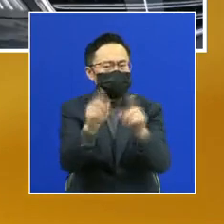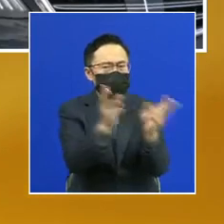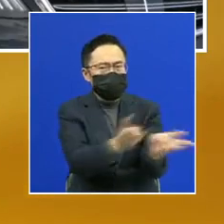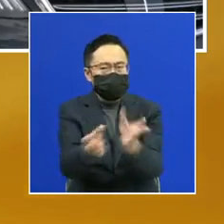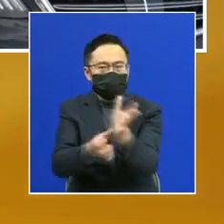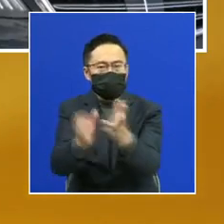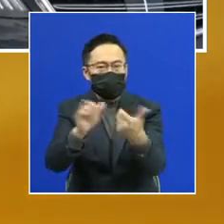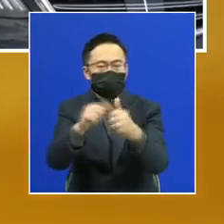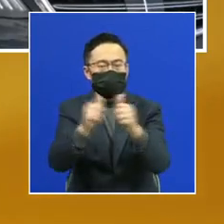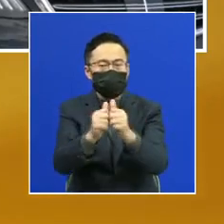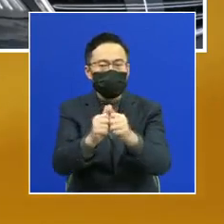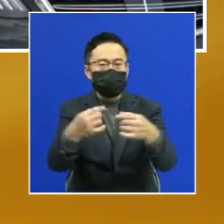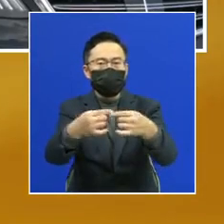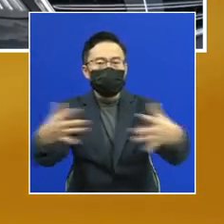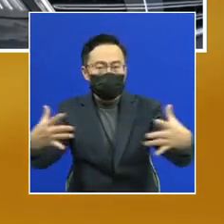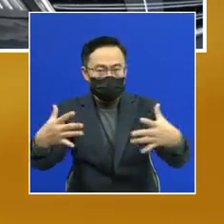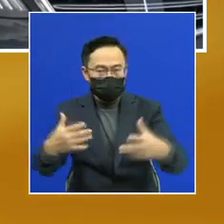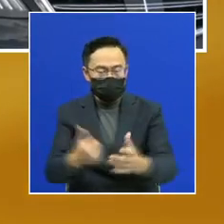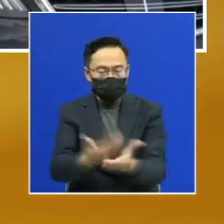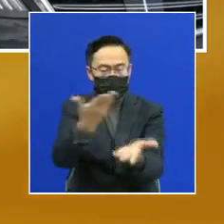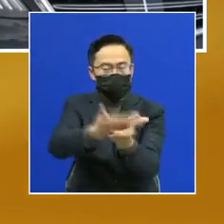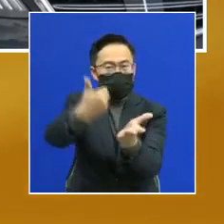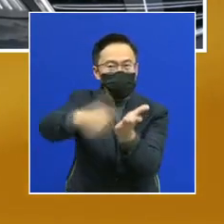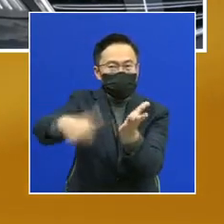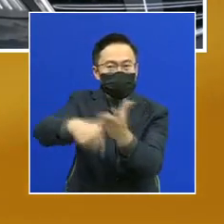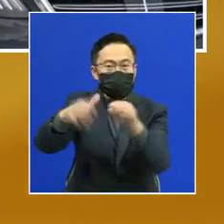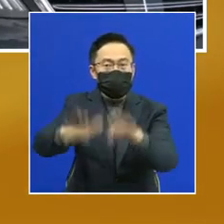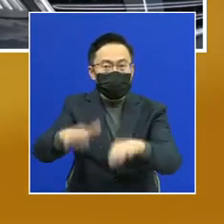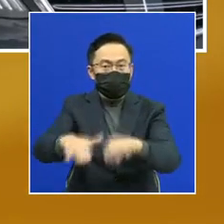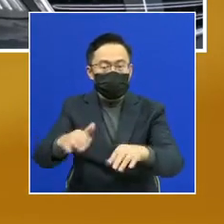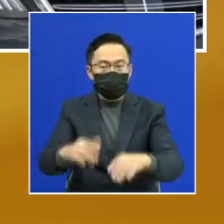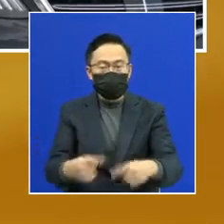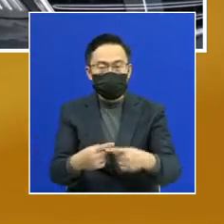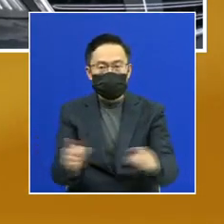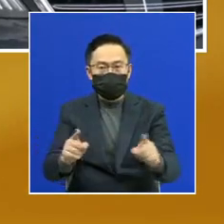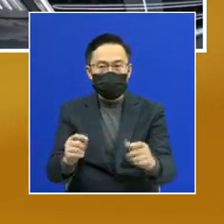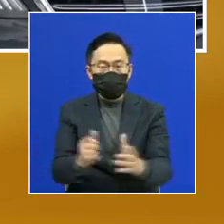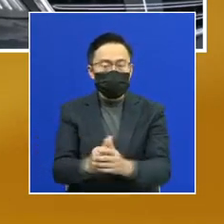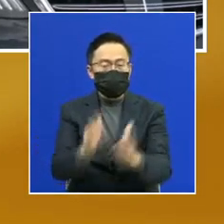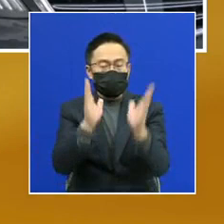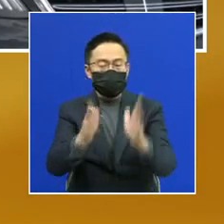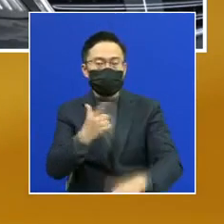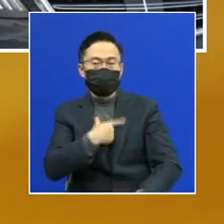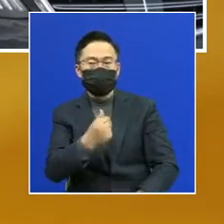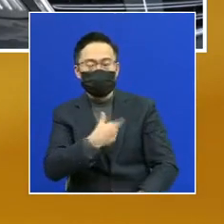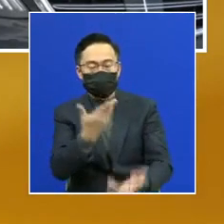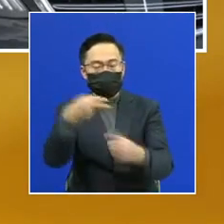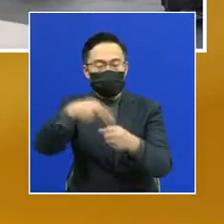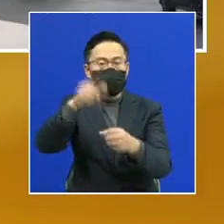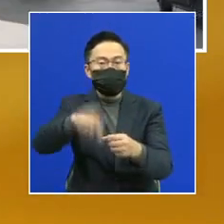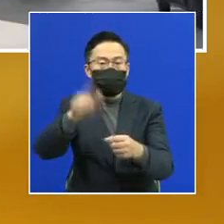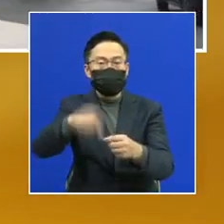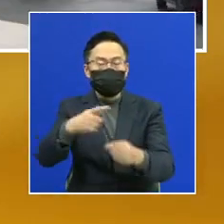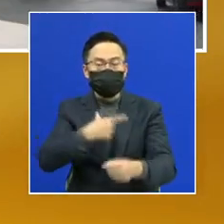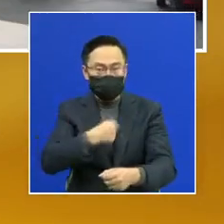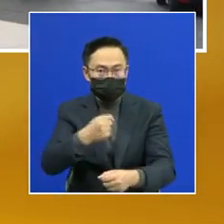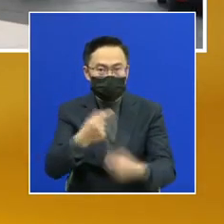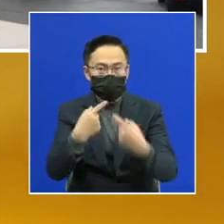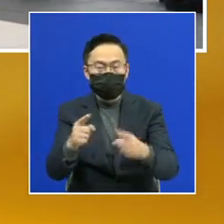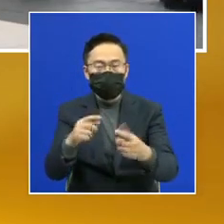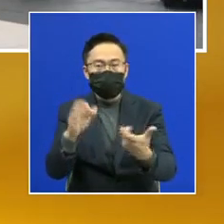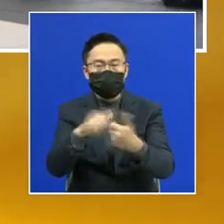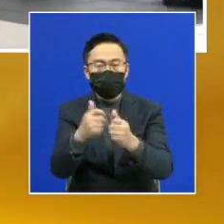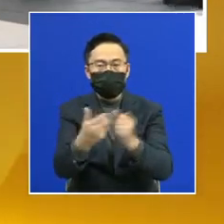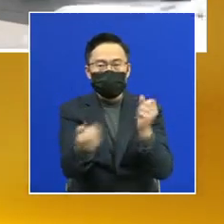แล้วปิดประจุออกมาแล้วปิดประตูไว้ให้เพื่อนมาตามเช็ดลาใครมาตามเช็ดล้างเรื่องของมันไม่ใช่เราเสร็จธุระของเราแล้ว